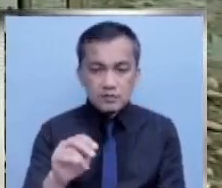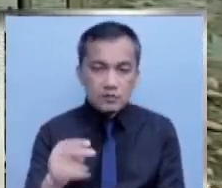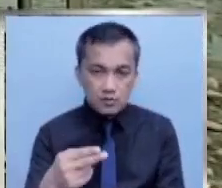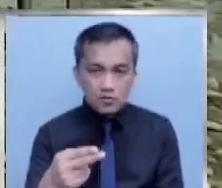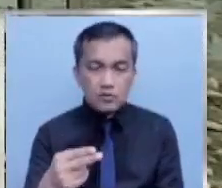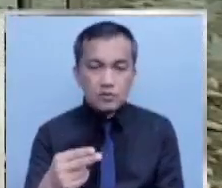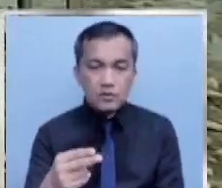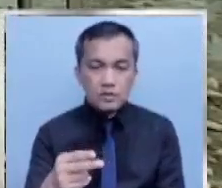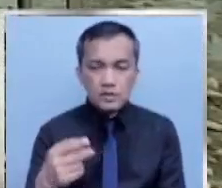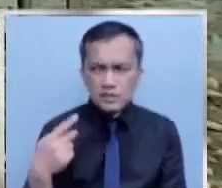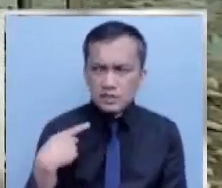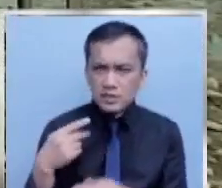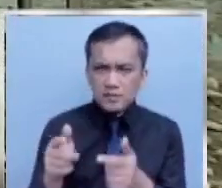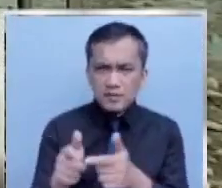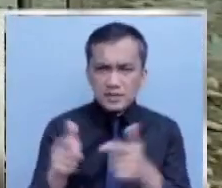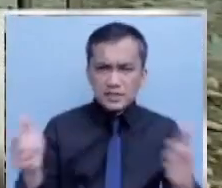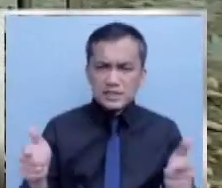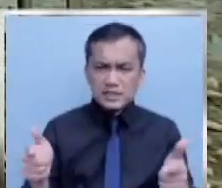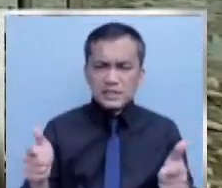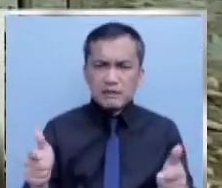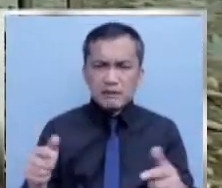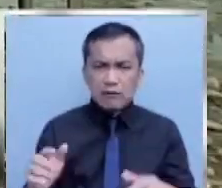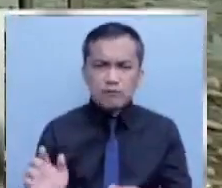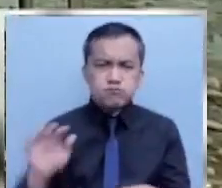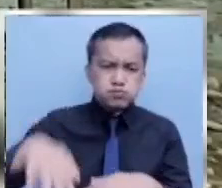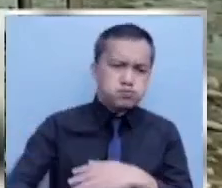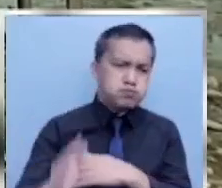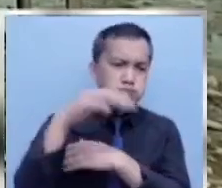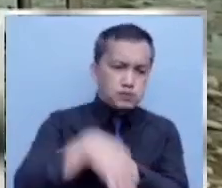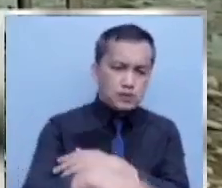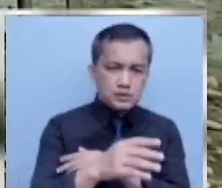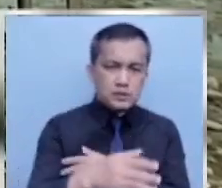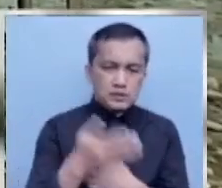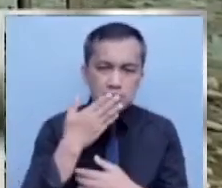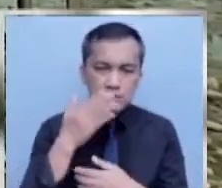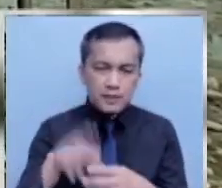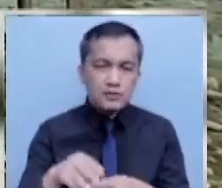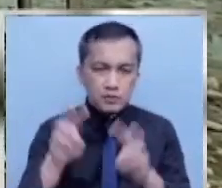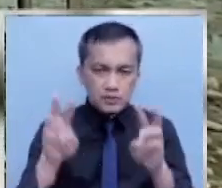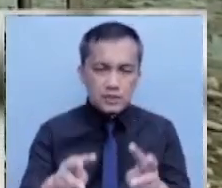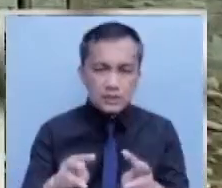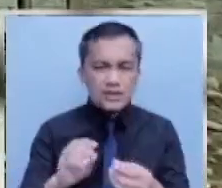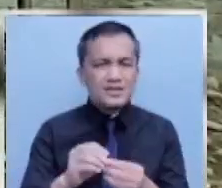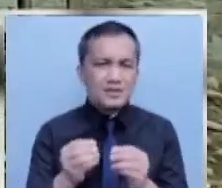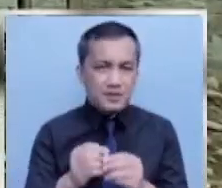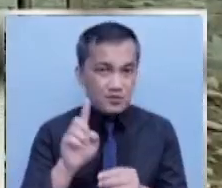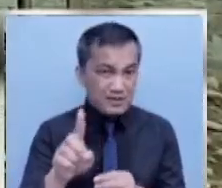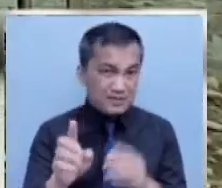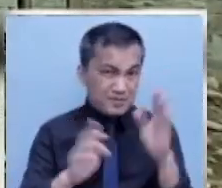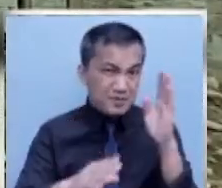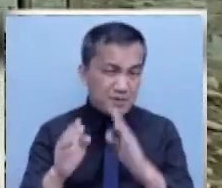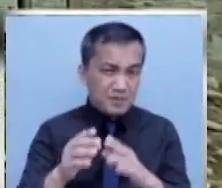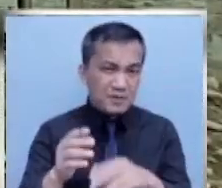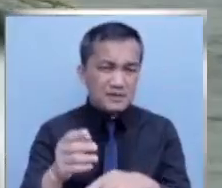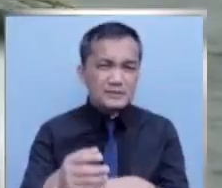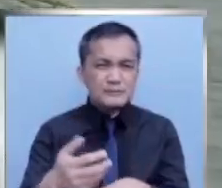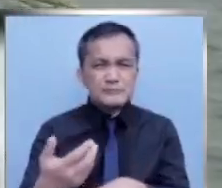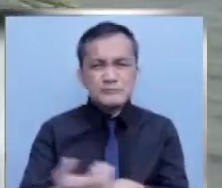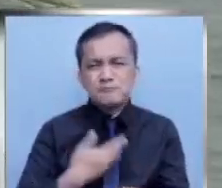na naglalakihang alon kapag masama ang panahon. Pero ang numero uno daw talaga nilang problema ay ang pangaharas ng China Coast